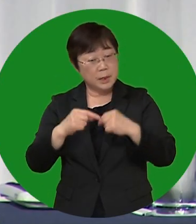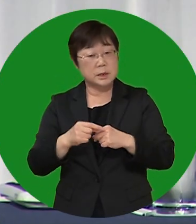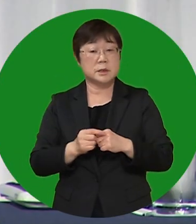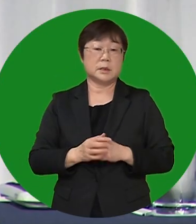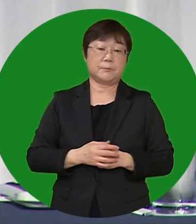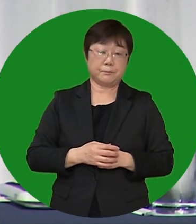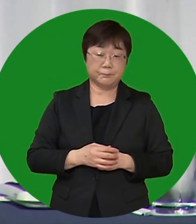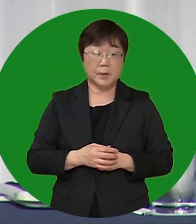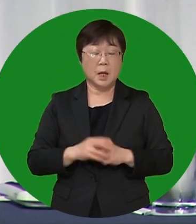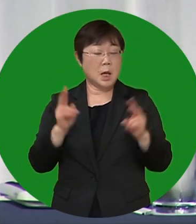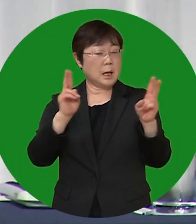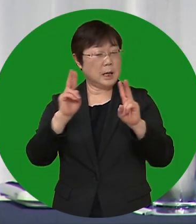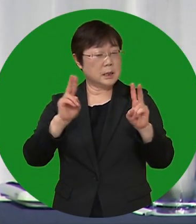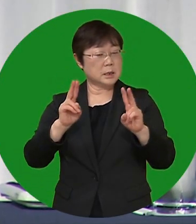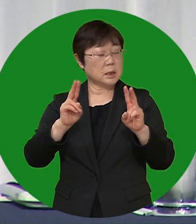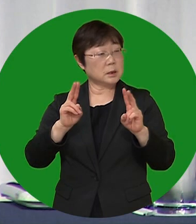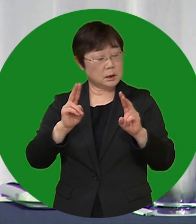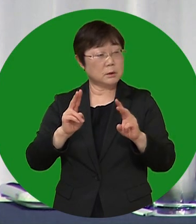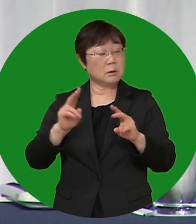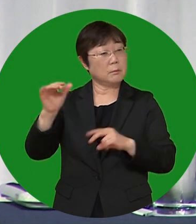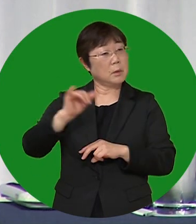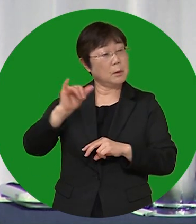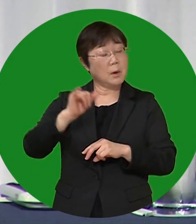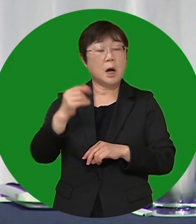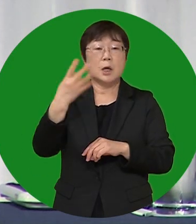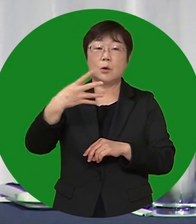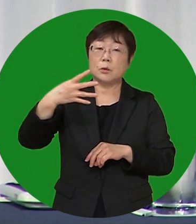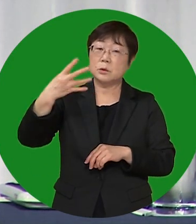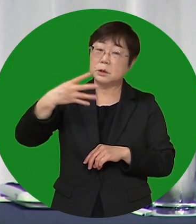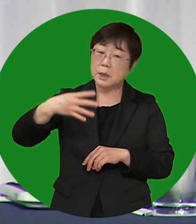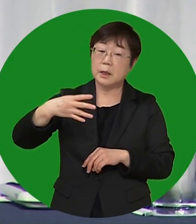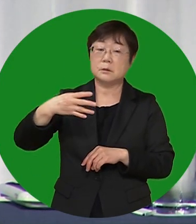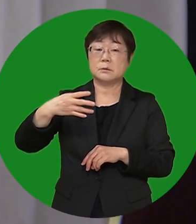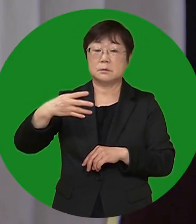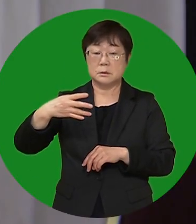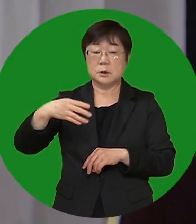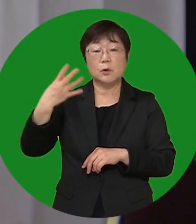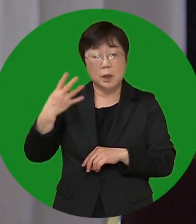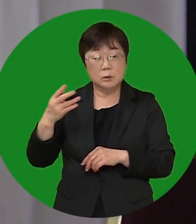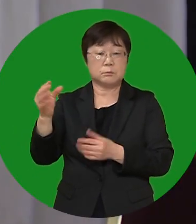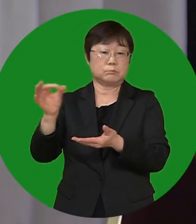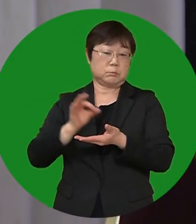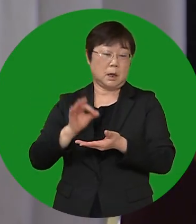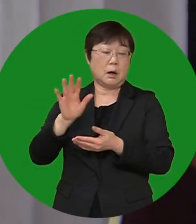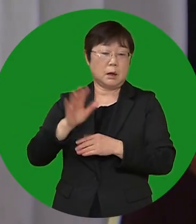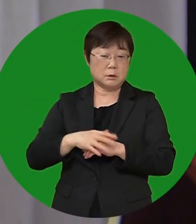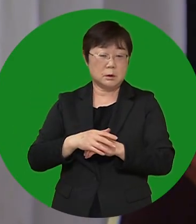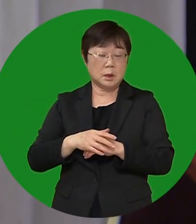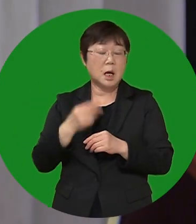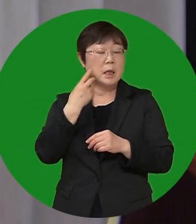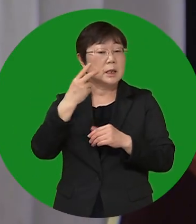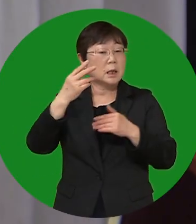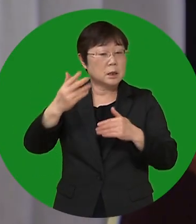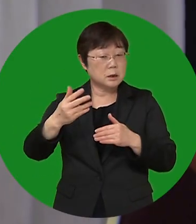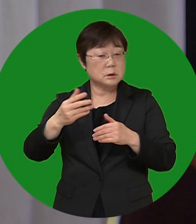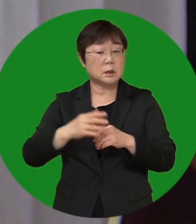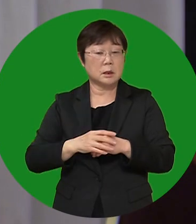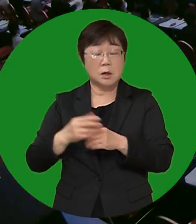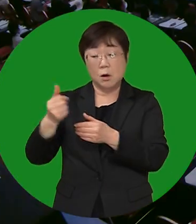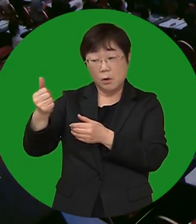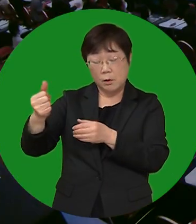毎日弊社でだいたい400件ぐらいお電話あるんですけれどもこのお客様が2ヶ月